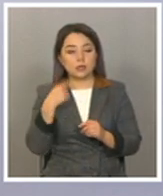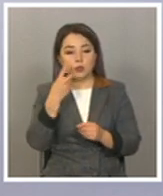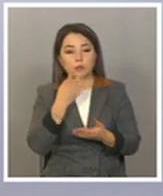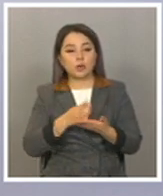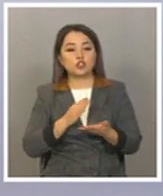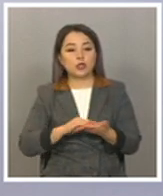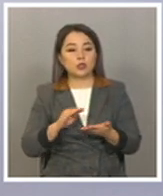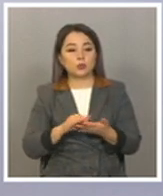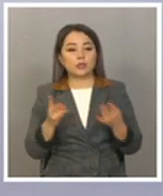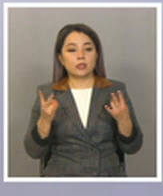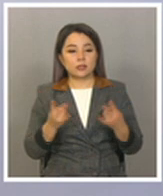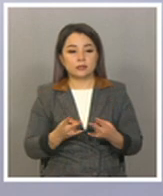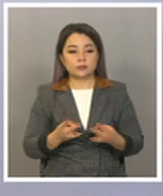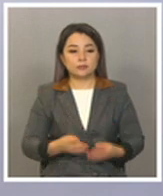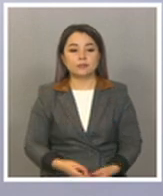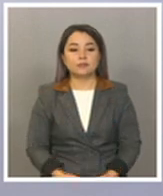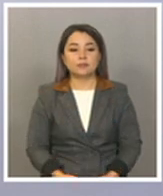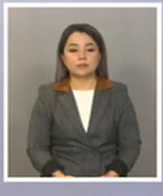өрнектейміз.